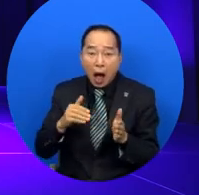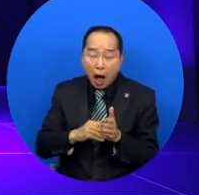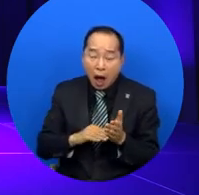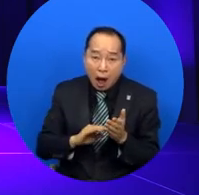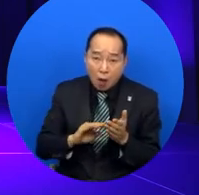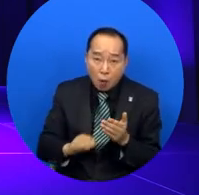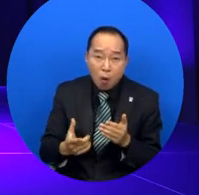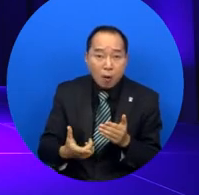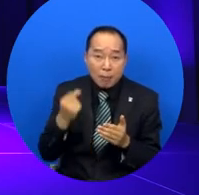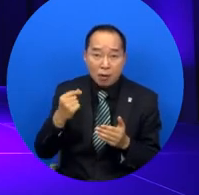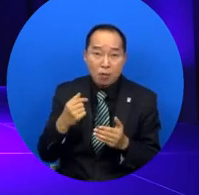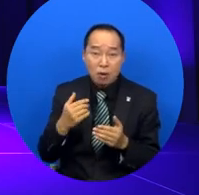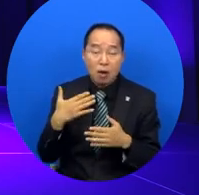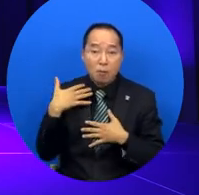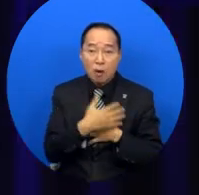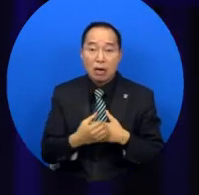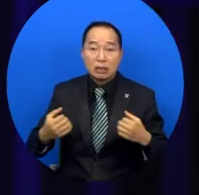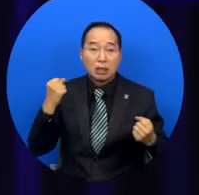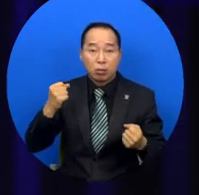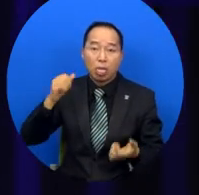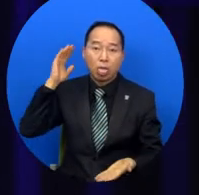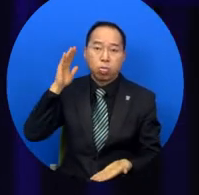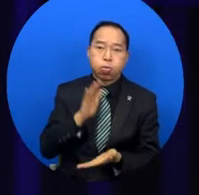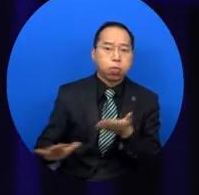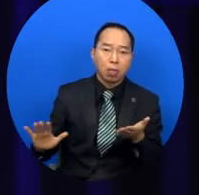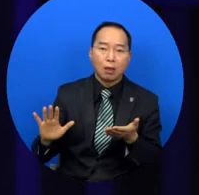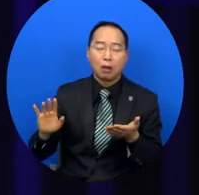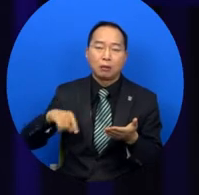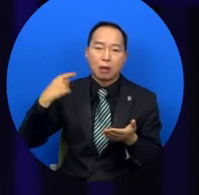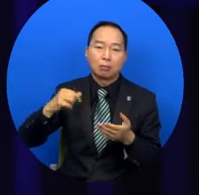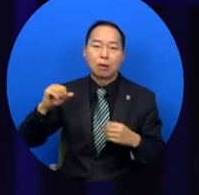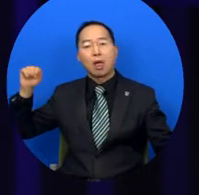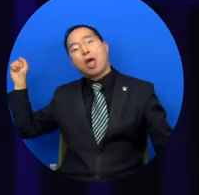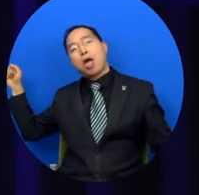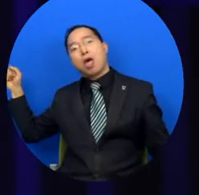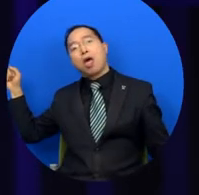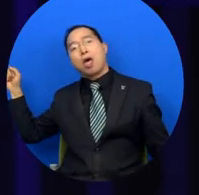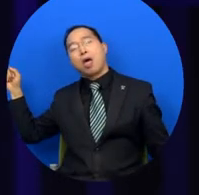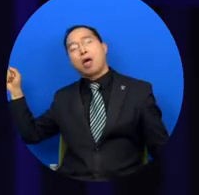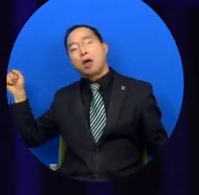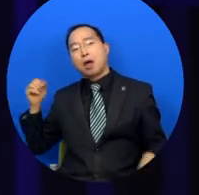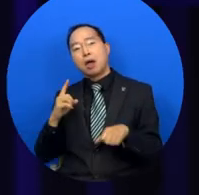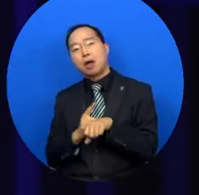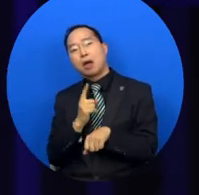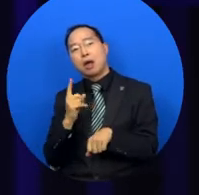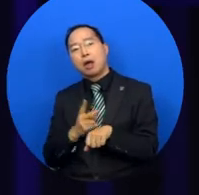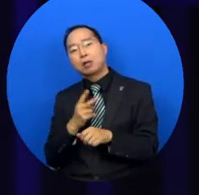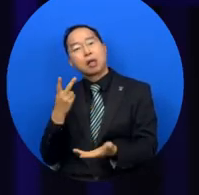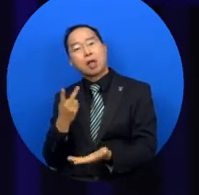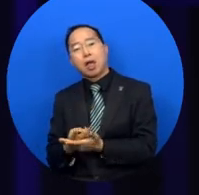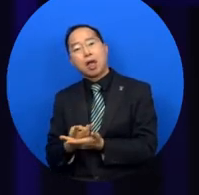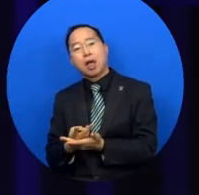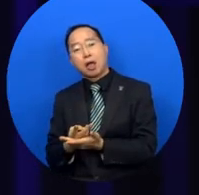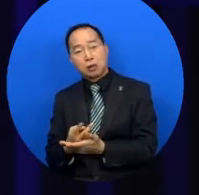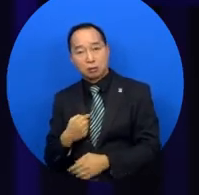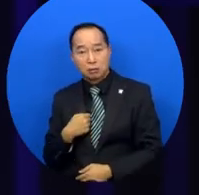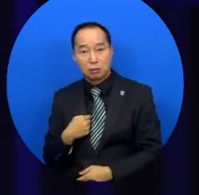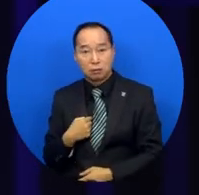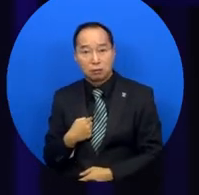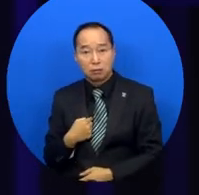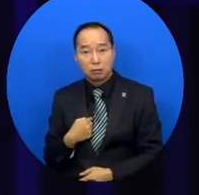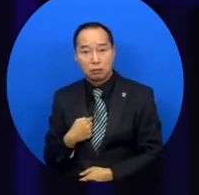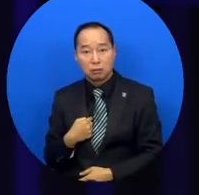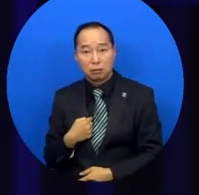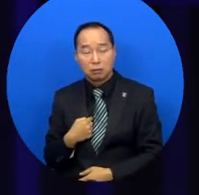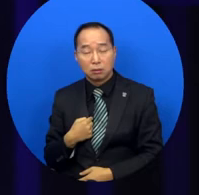먹잖아. 그 일 하고 나서 뻗어 누워서 몇 시간을 비실비실 일어나질 못합니다.